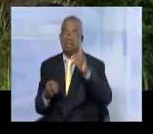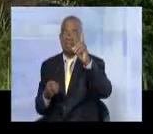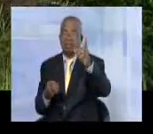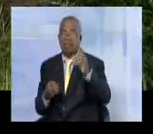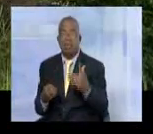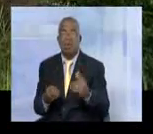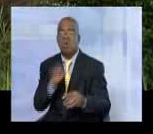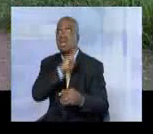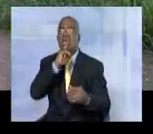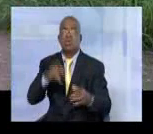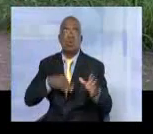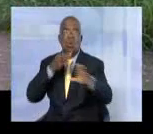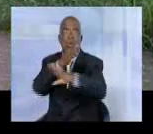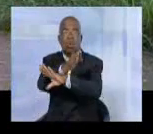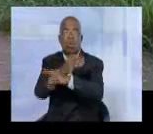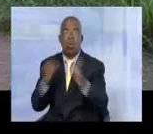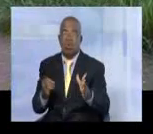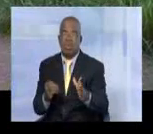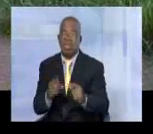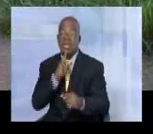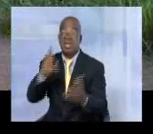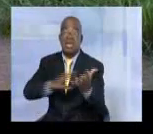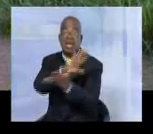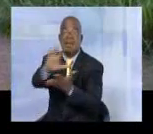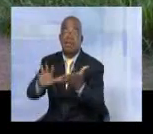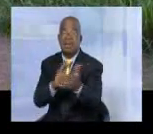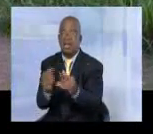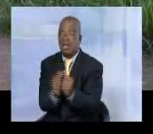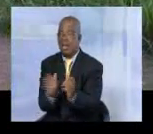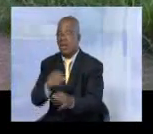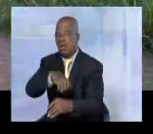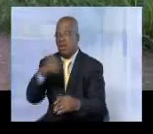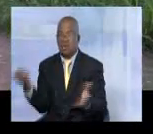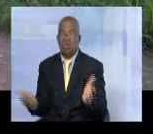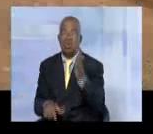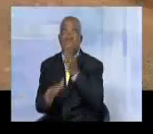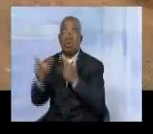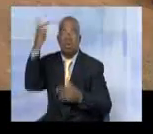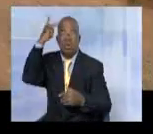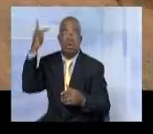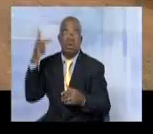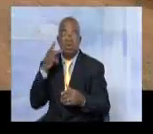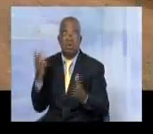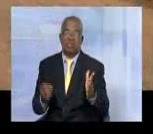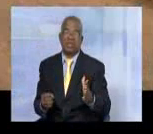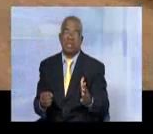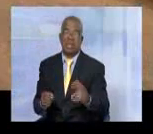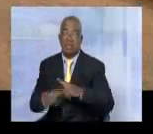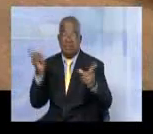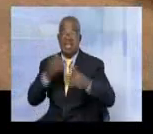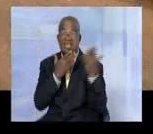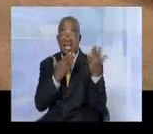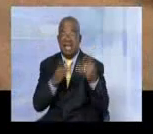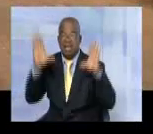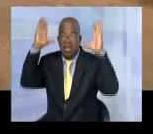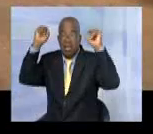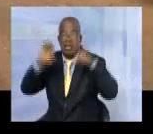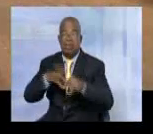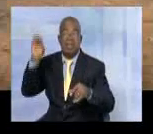Bodoko, les populations de Marabagassa fondent beaucoup d'espoir en la prochaine visite du président Alassane Ouattara pour